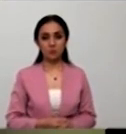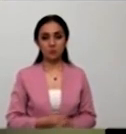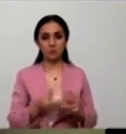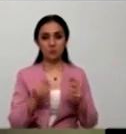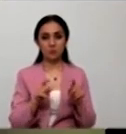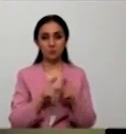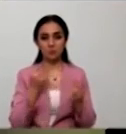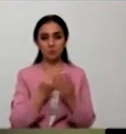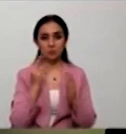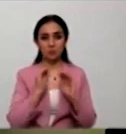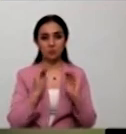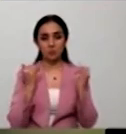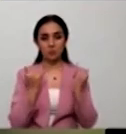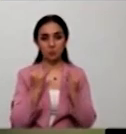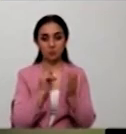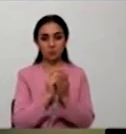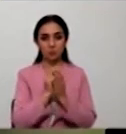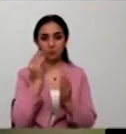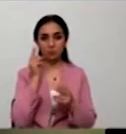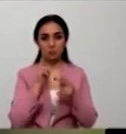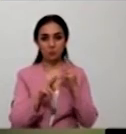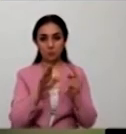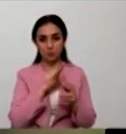Shuning bilan aziz o'quvchilar, bugungi darsimiz o'z